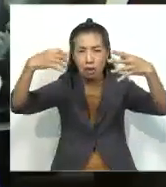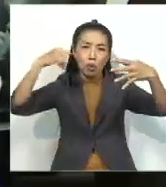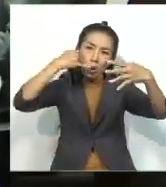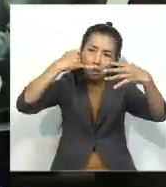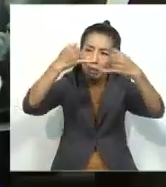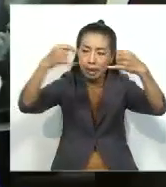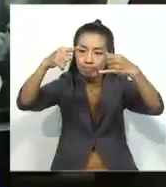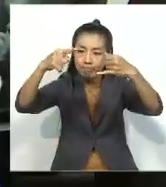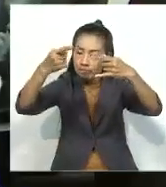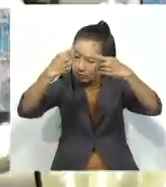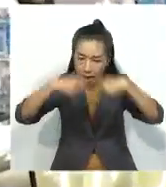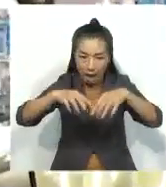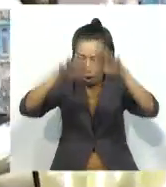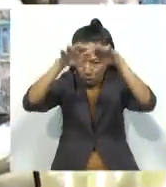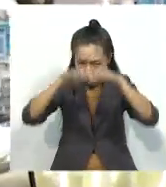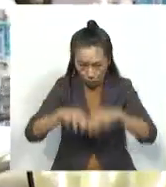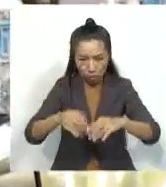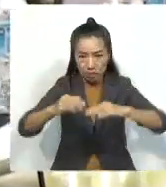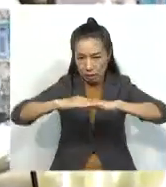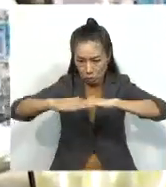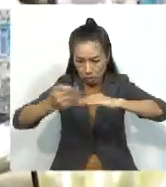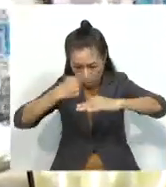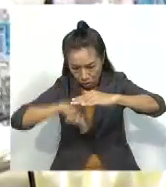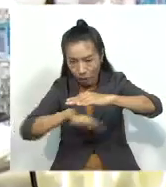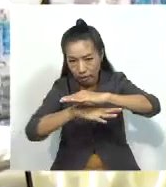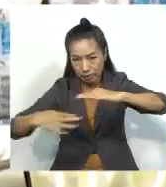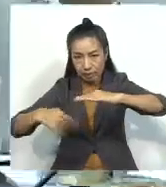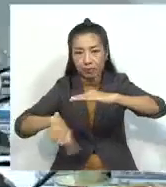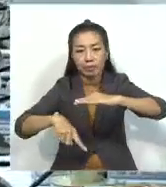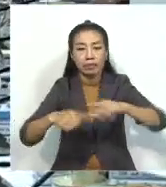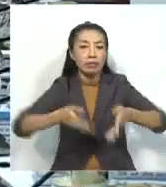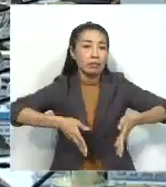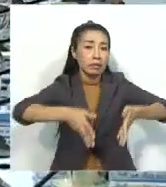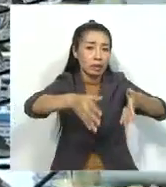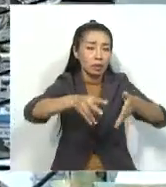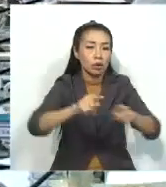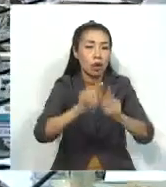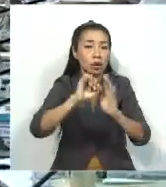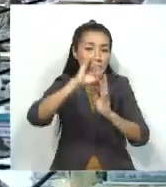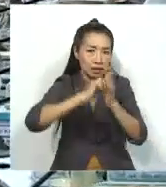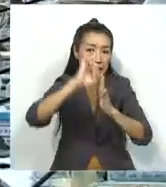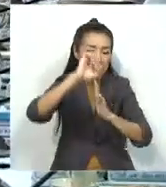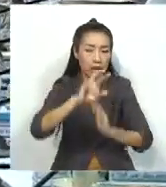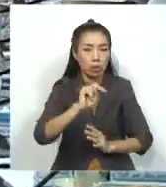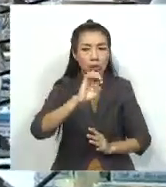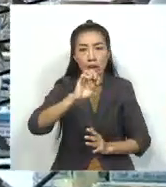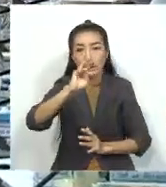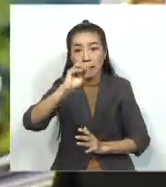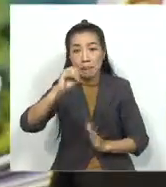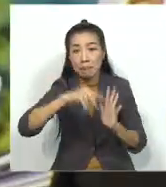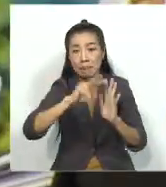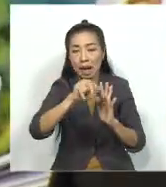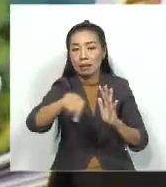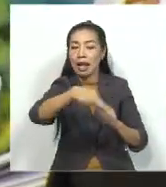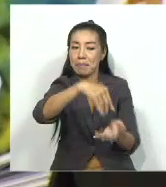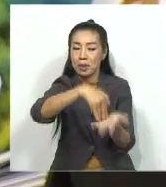ริเวณถนนในเมืองเก่าลำพูนการพัฒนาโครงสร้างพื้นฐานบริเวณถนนนิมมานเหมินให้เป็นแหล่งท่องเที่ยวชั้นนำรวมทั้